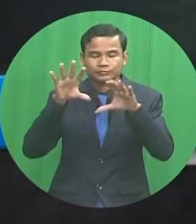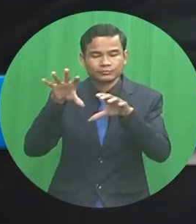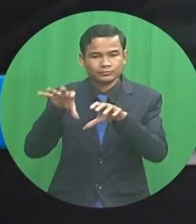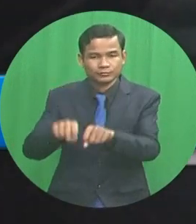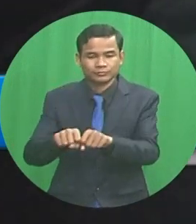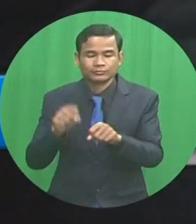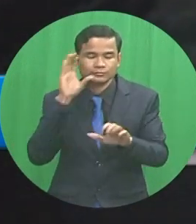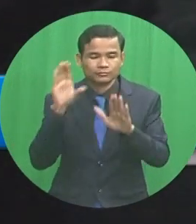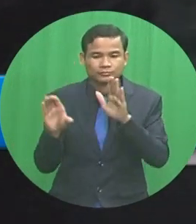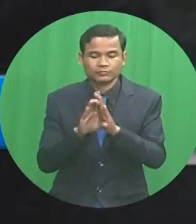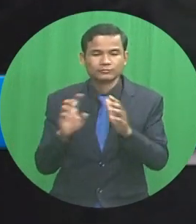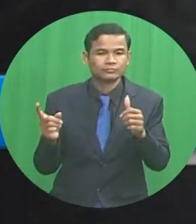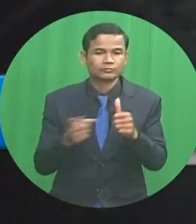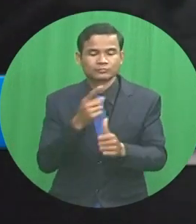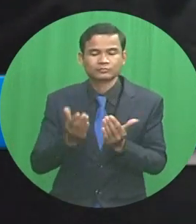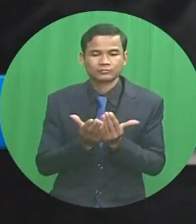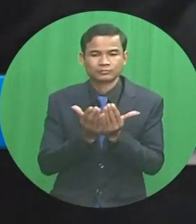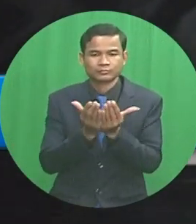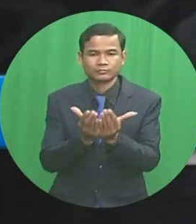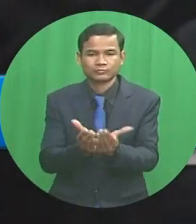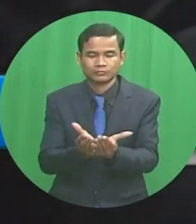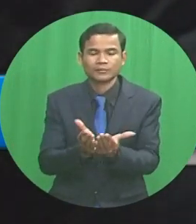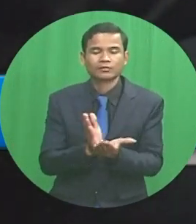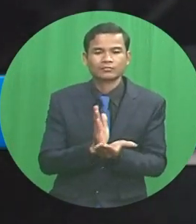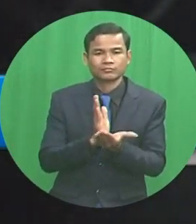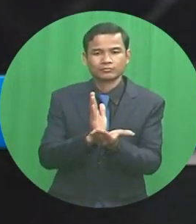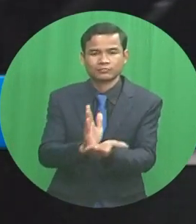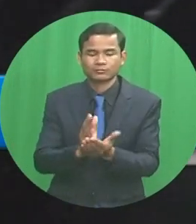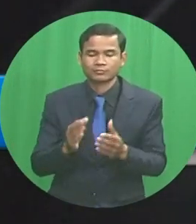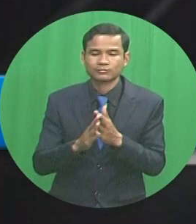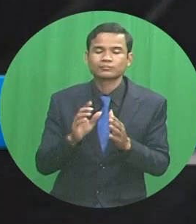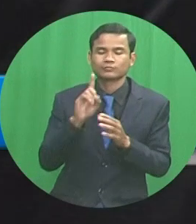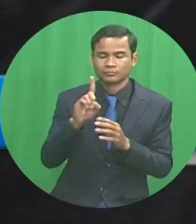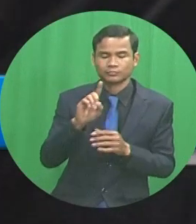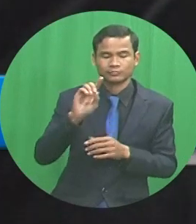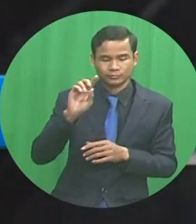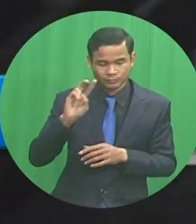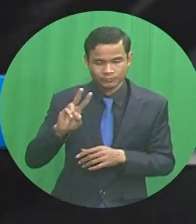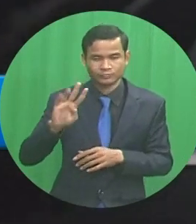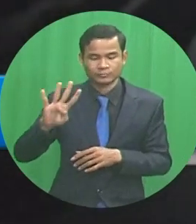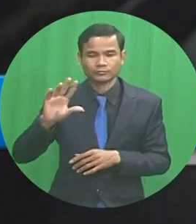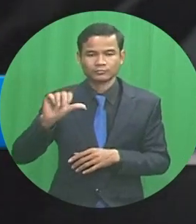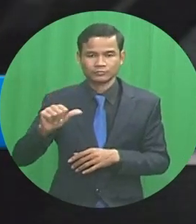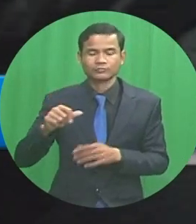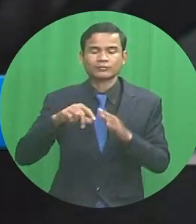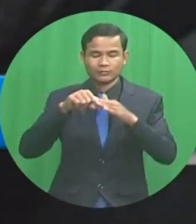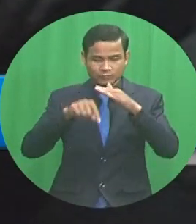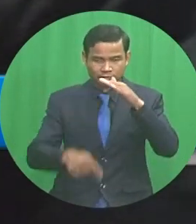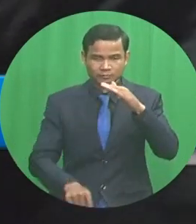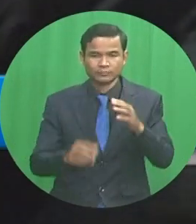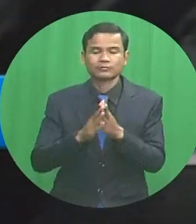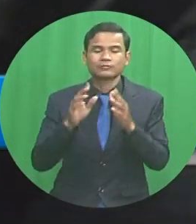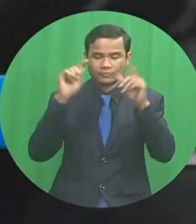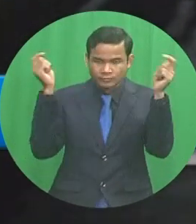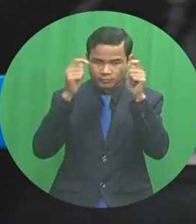តដំបូងរបស់កប៉ាល់នេះដែលស្ថិតនៅក្រោមទឹកជម្រៅ 12,400 feetវីដេអូនេះត្រូវបានចេញផ្សាយដើម្បីប្រារព្ធខួ